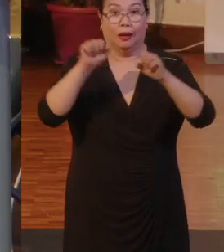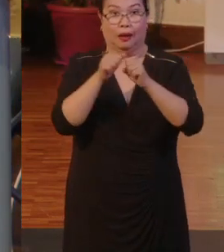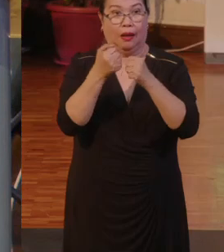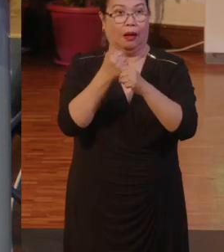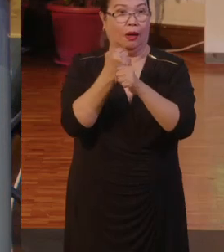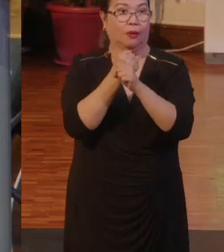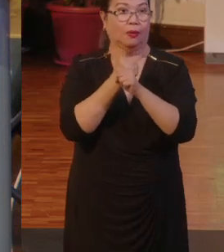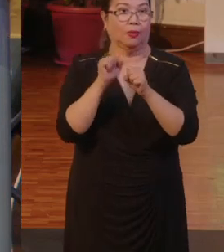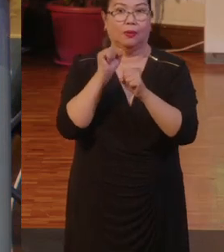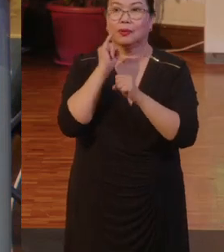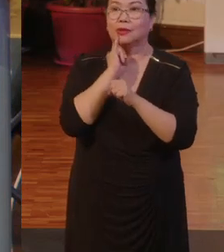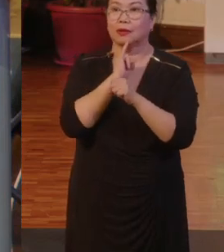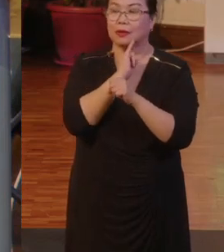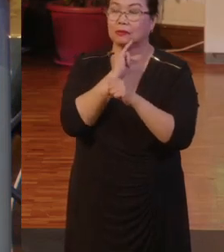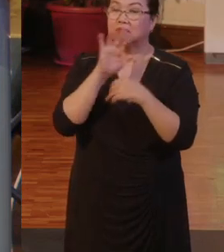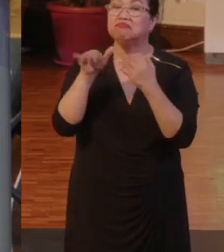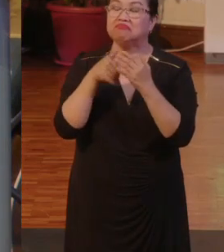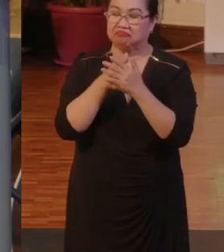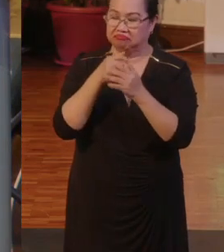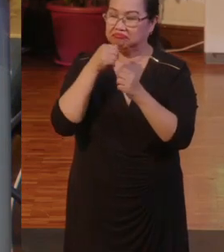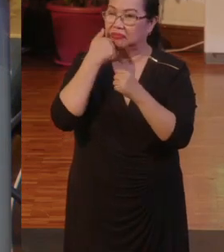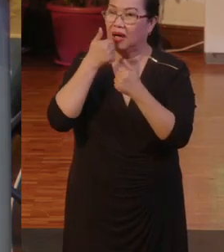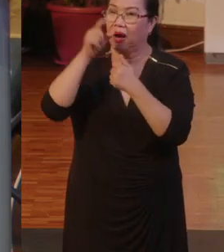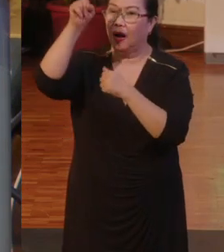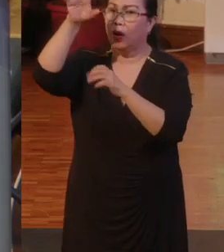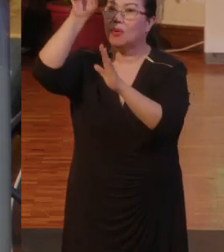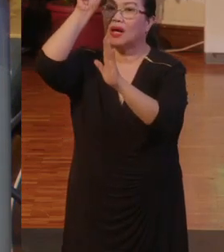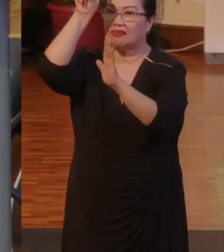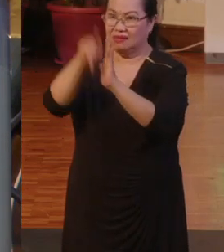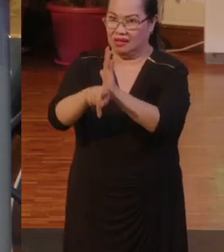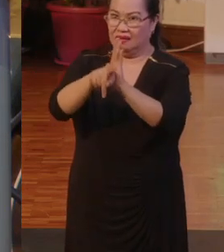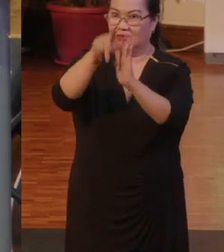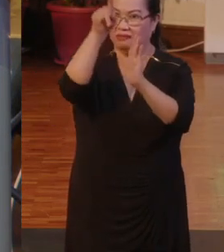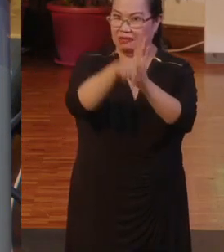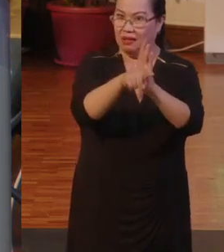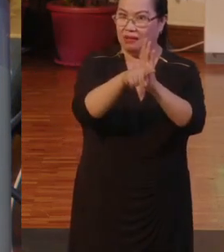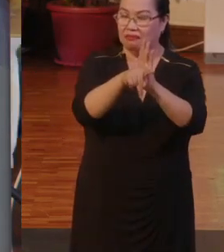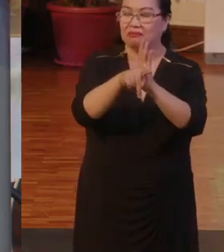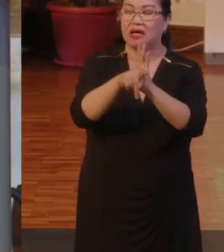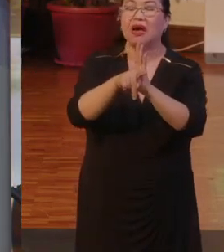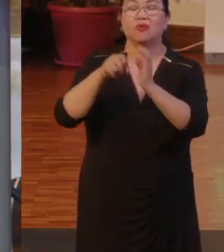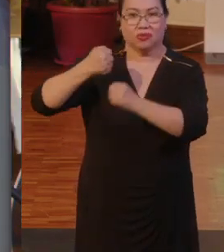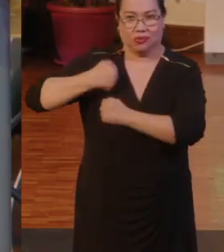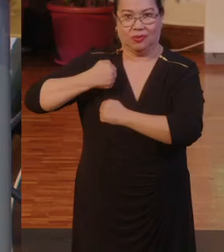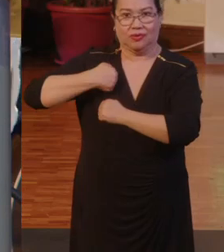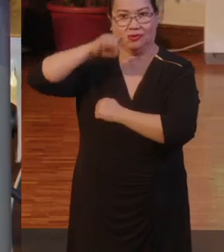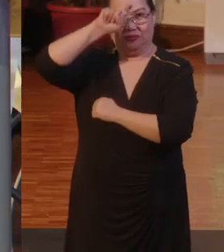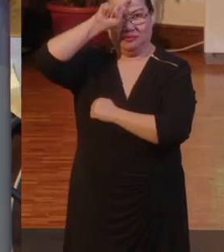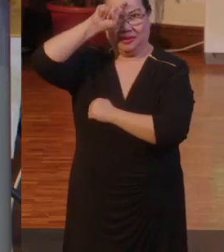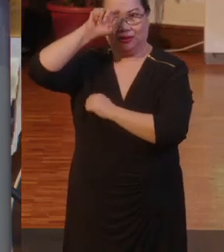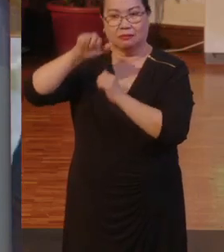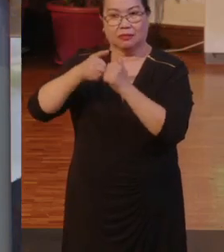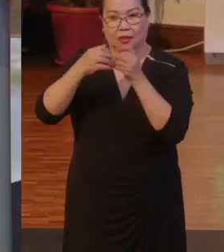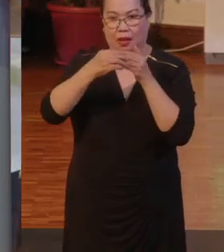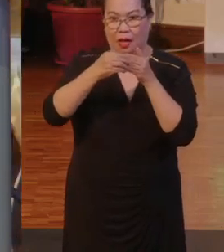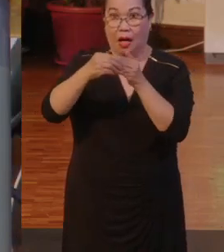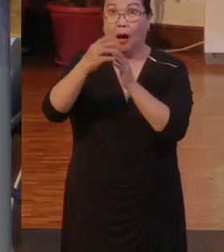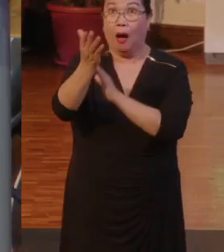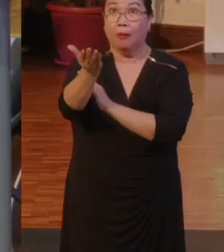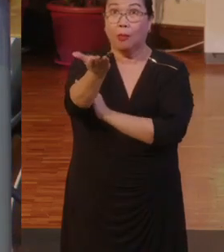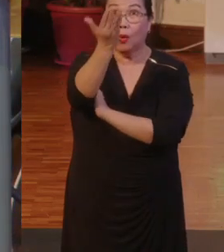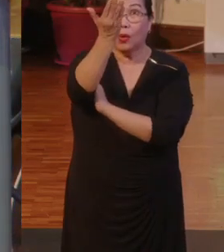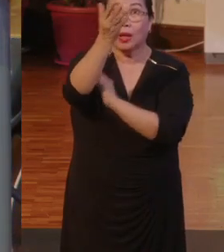Israel. Nakita nila kung paano pinatay ng Diyos ang lahat ng sumusunod sa kanila. Kung paano sila ginied in the morning